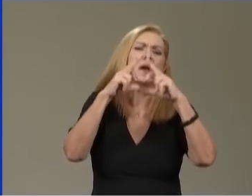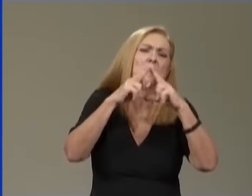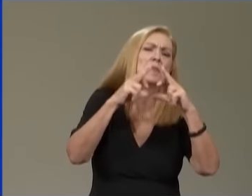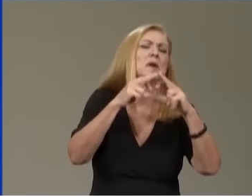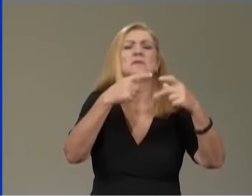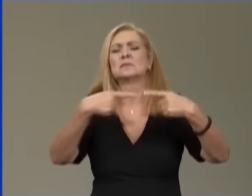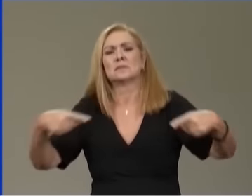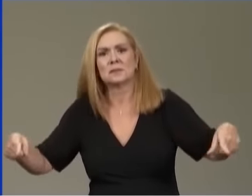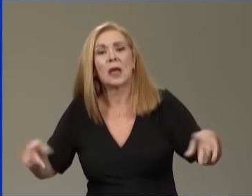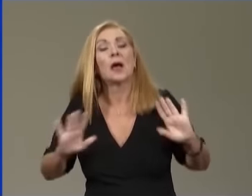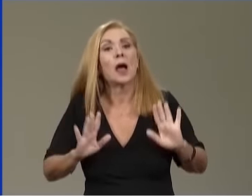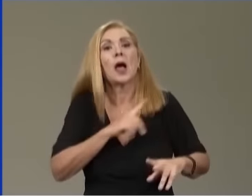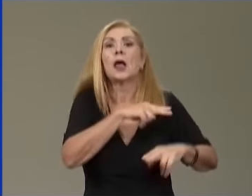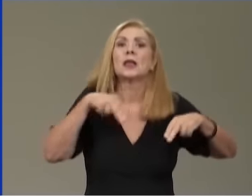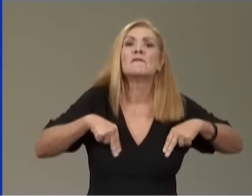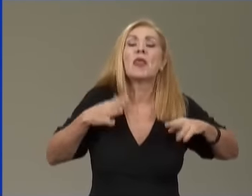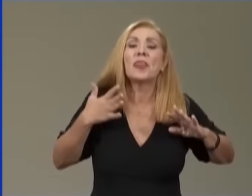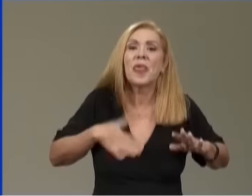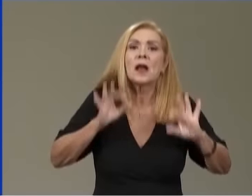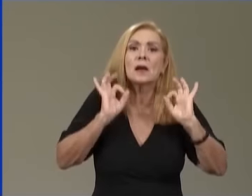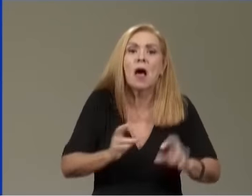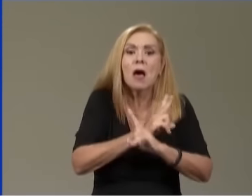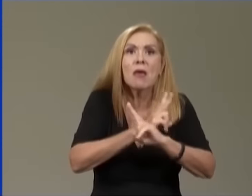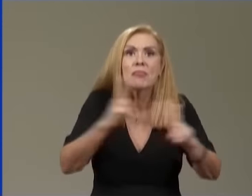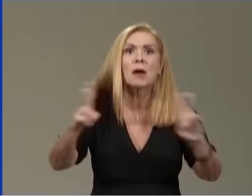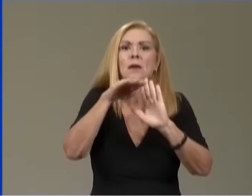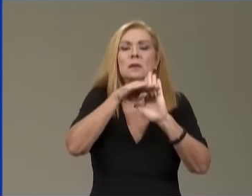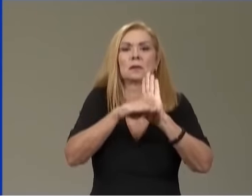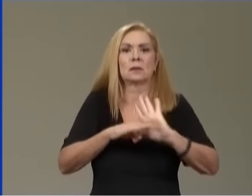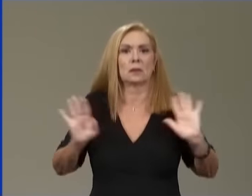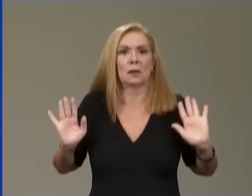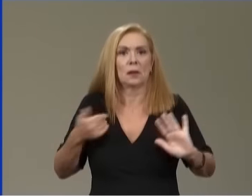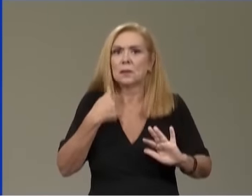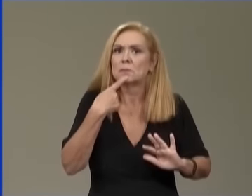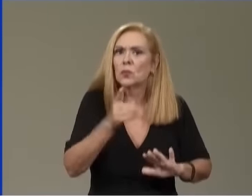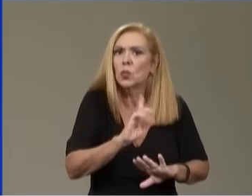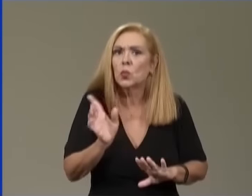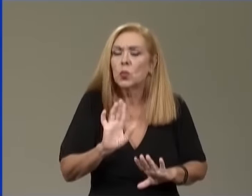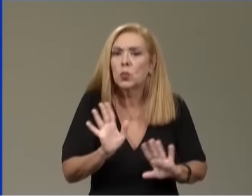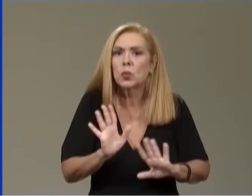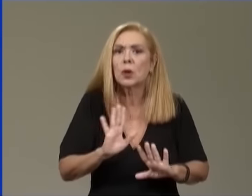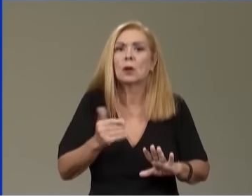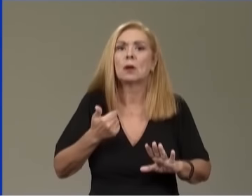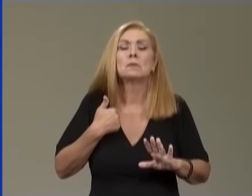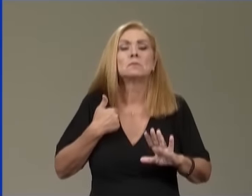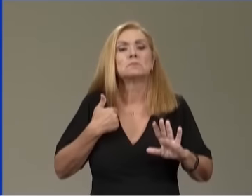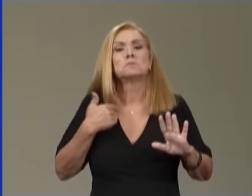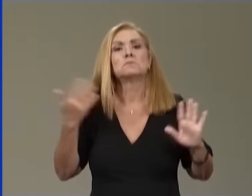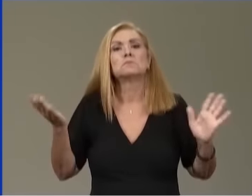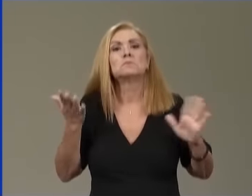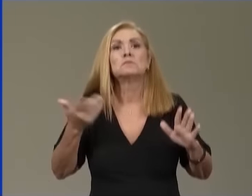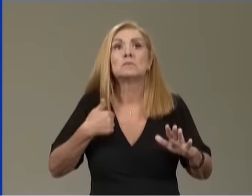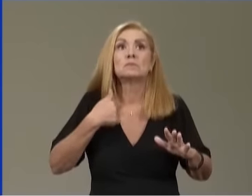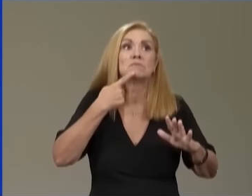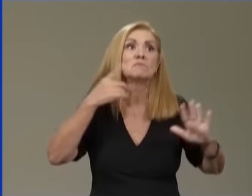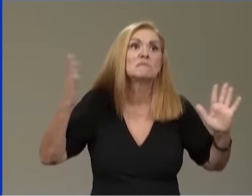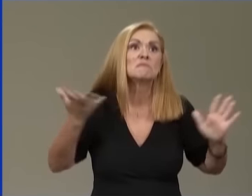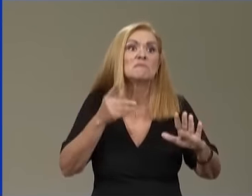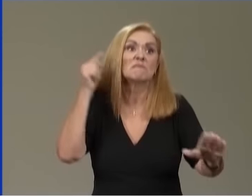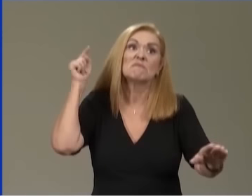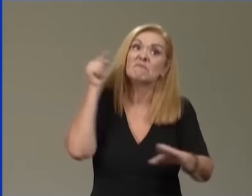της πολιτείας βεβαίως να υπάρχει ένα καθαρό πλαίσιο. Και σε καμία περίπτωση, να το τονίσω αυτό, δεν έχουμε διάθεση να δαιμονοποιήσουμε